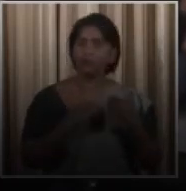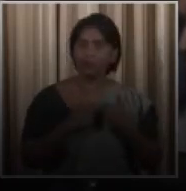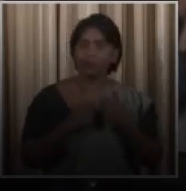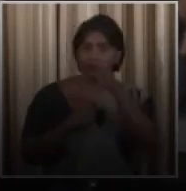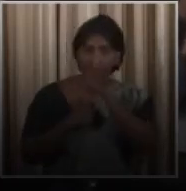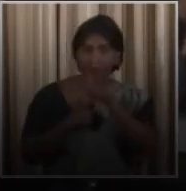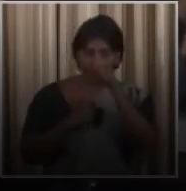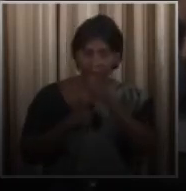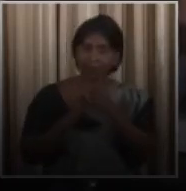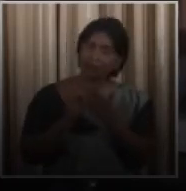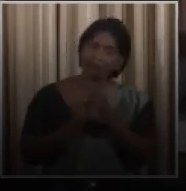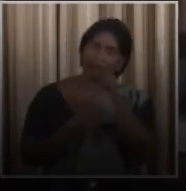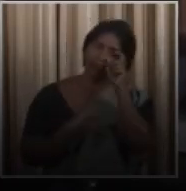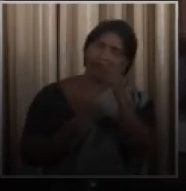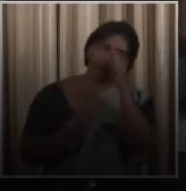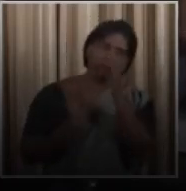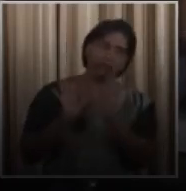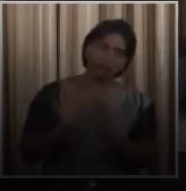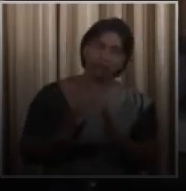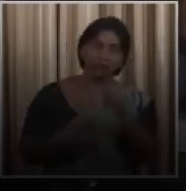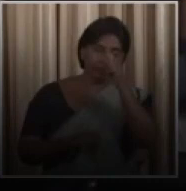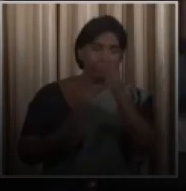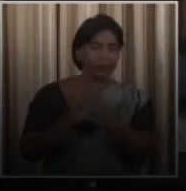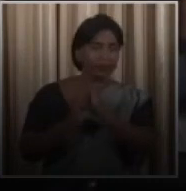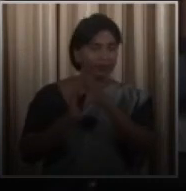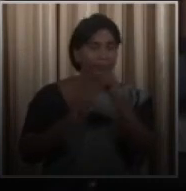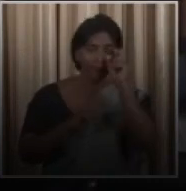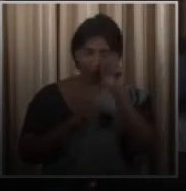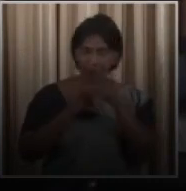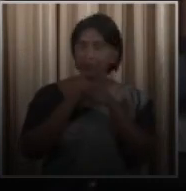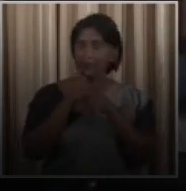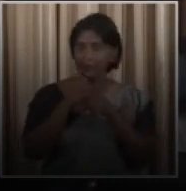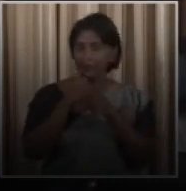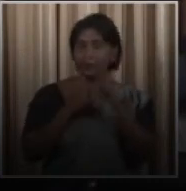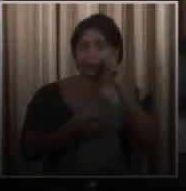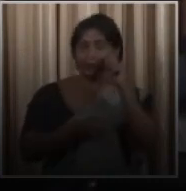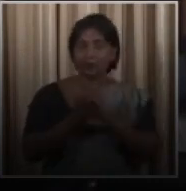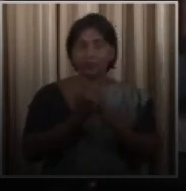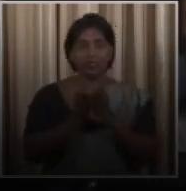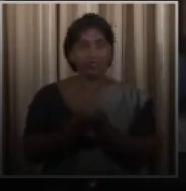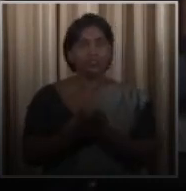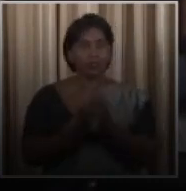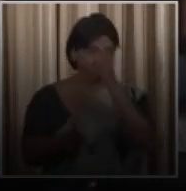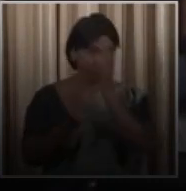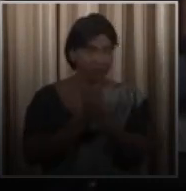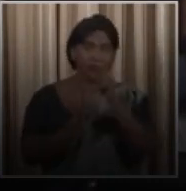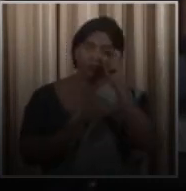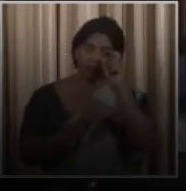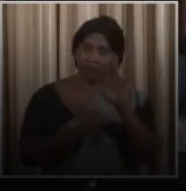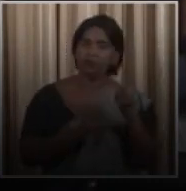හොරකම් කරනකනුත් බලාගෙන ඉඳලා දූෂණ කරනකම් බලන් ඉඳලා මහජන සම්පත් කොල්ල කනකම් බලාගෙන